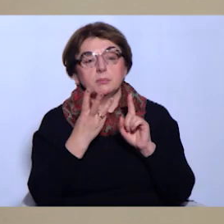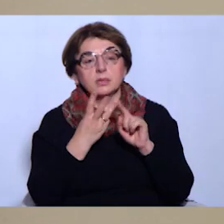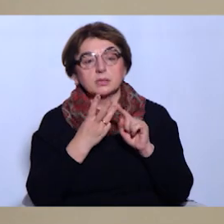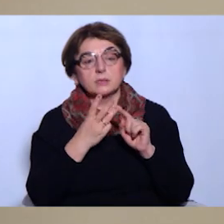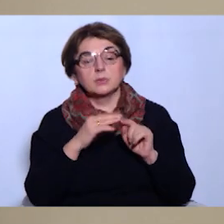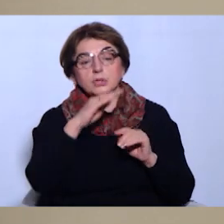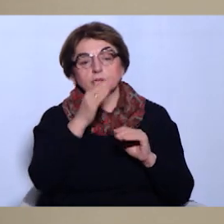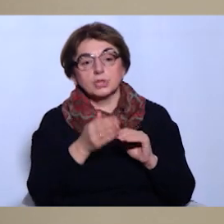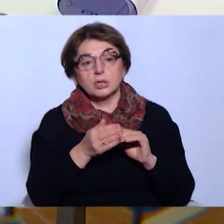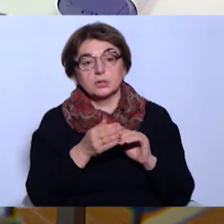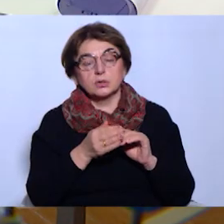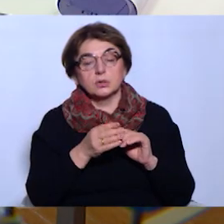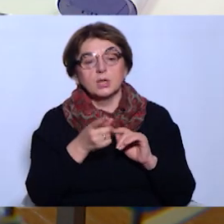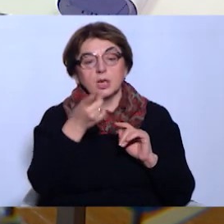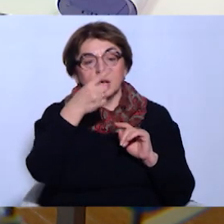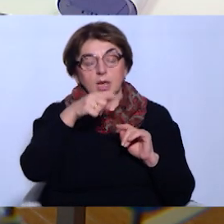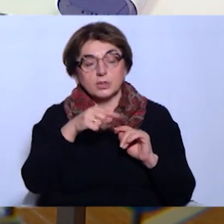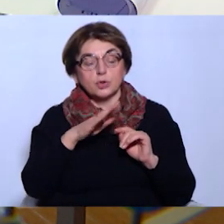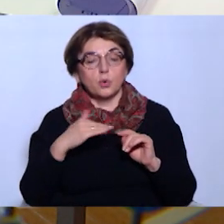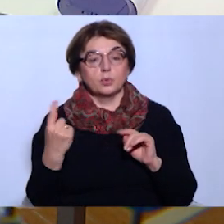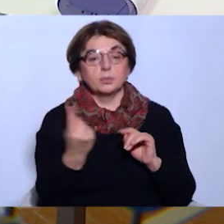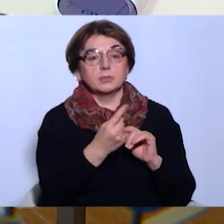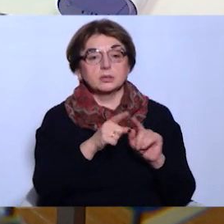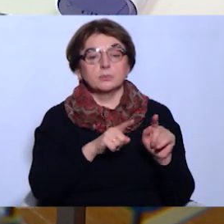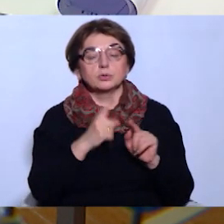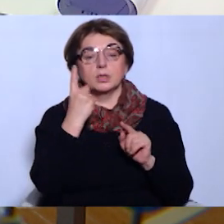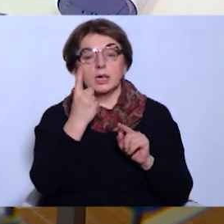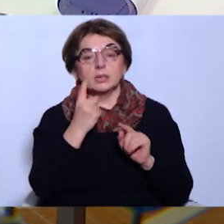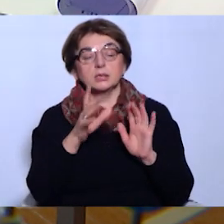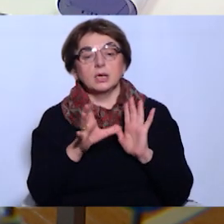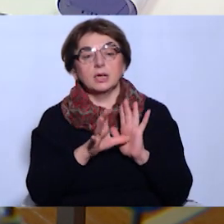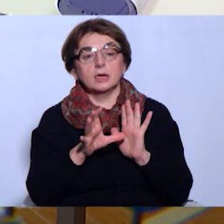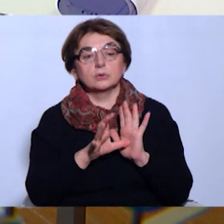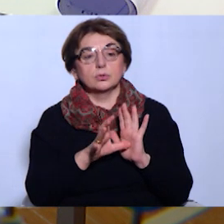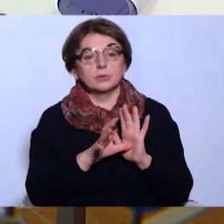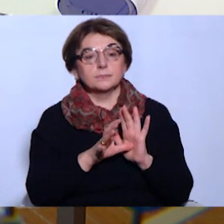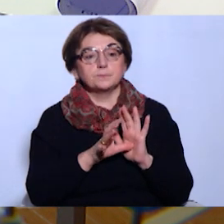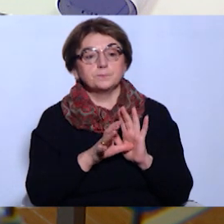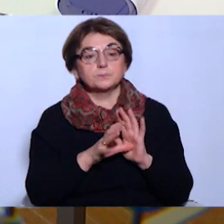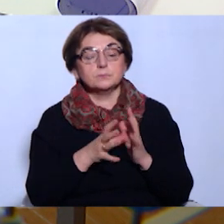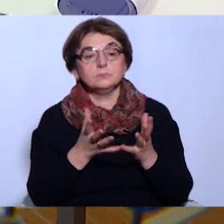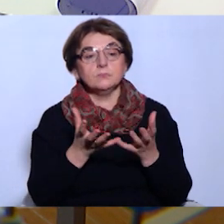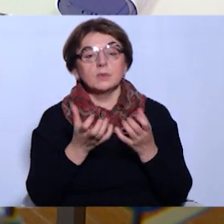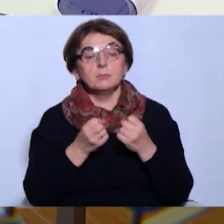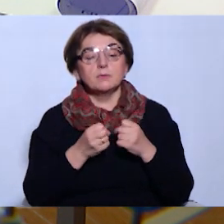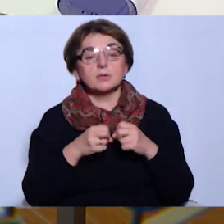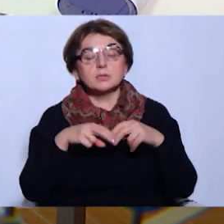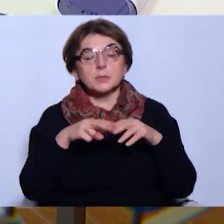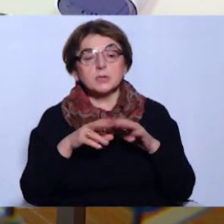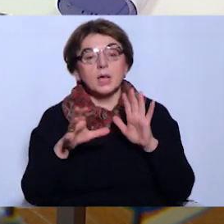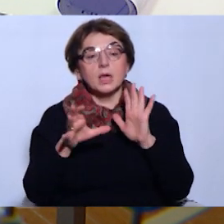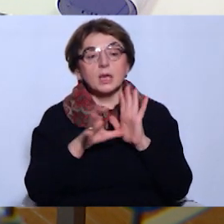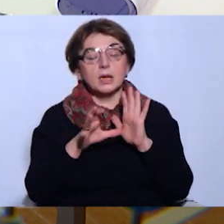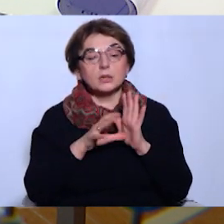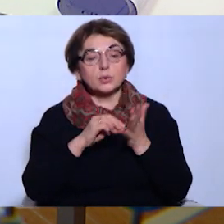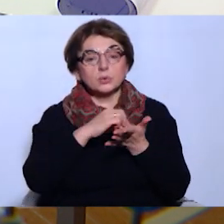გვაქვს და მესამე შრის S ორბიტალზე მოძრაობს 1 ელექტრონი. მივიღეთ ელექტრონული